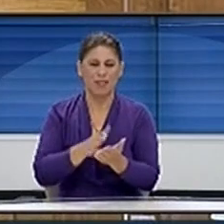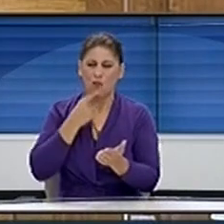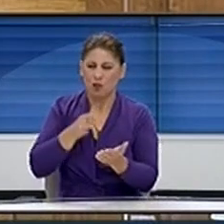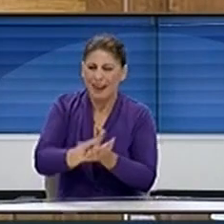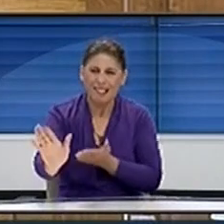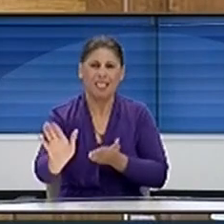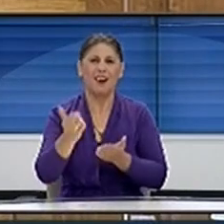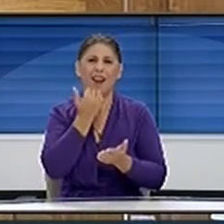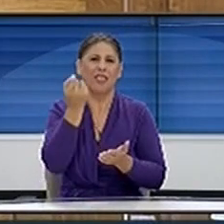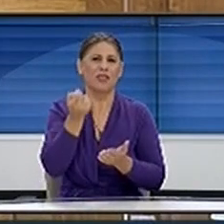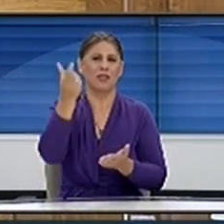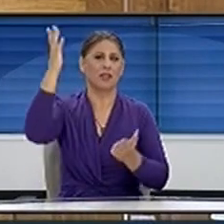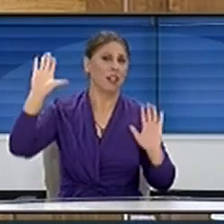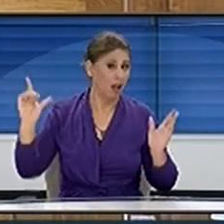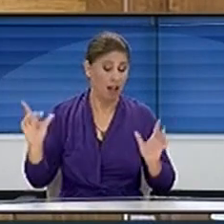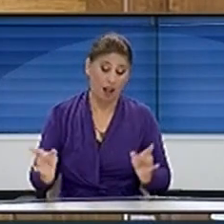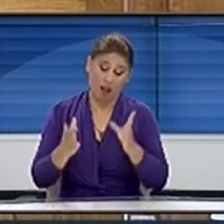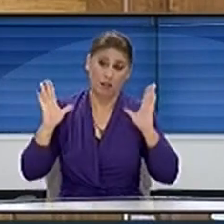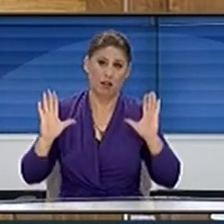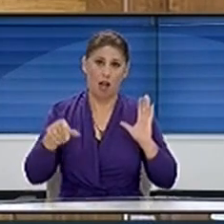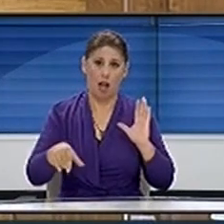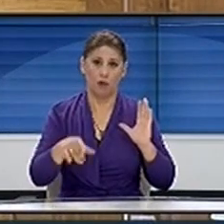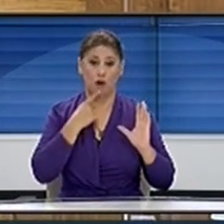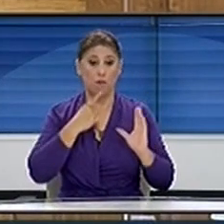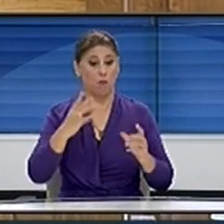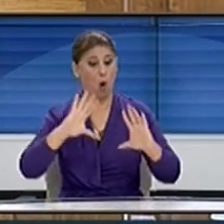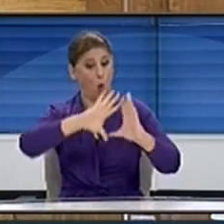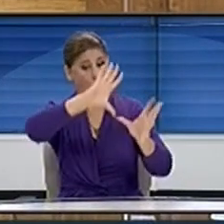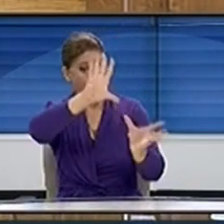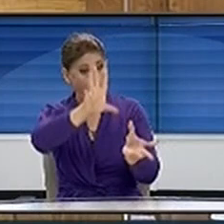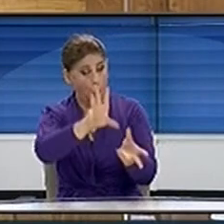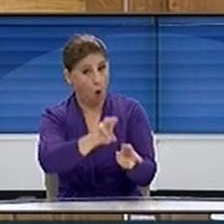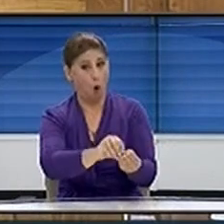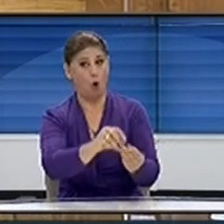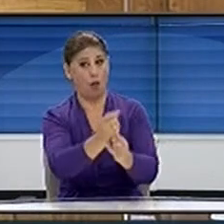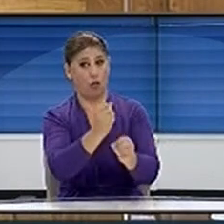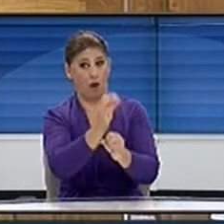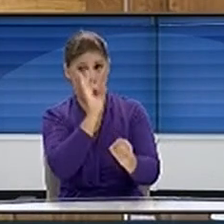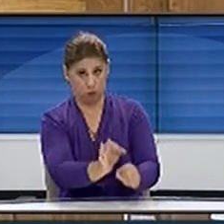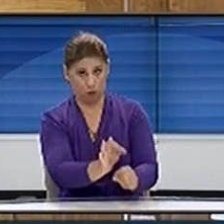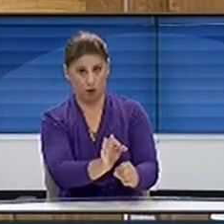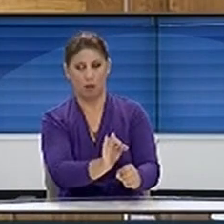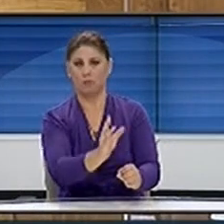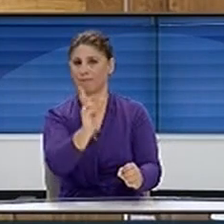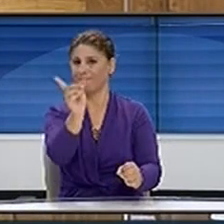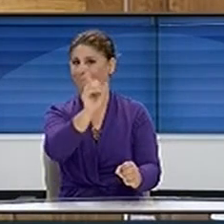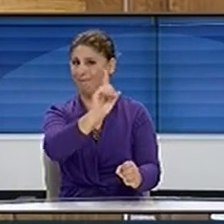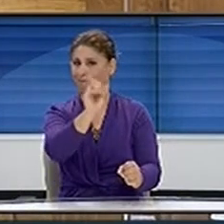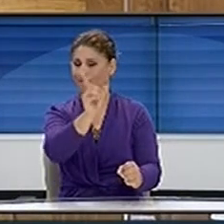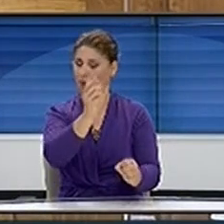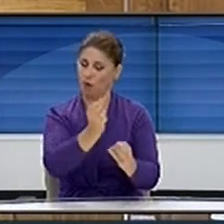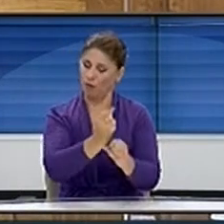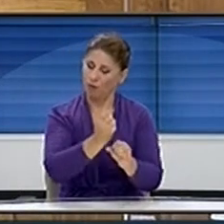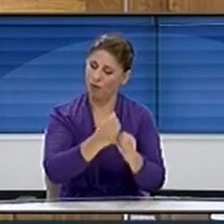πρέπει να μηδενίσει ένα έργο πολύ σημαντικό, με μετρήσιμο εθνικό όφελος. Δεν χρειάζεται, νομίζω, να είναι